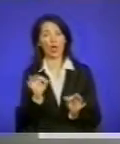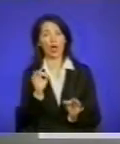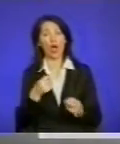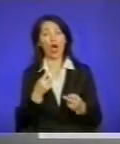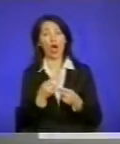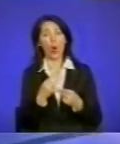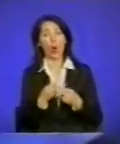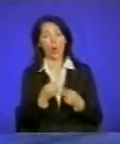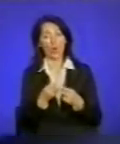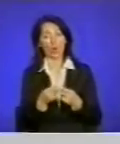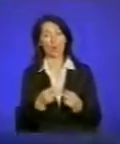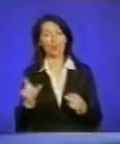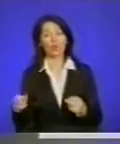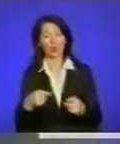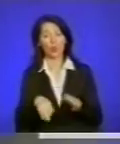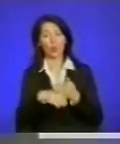звичайного життя.